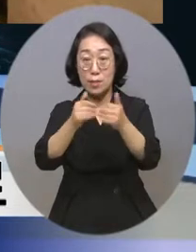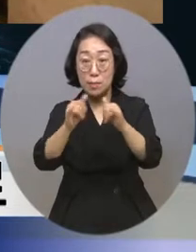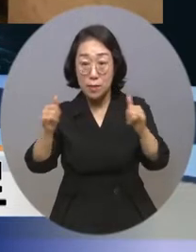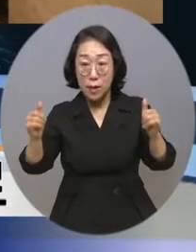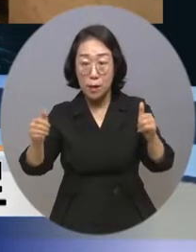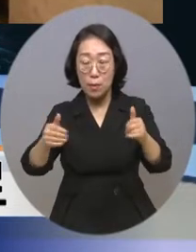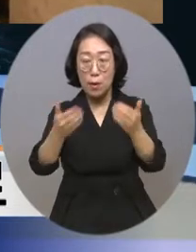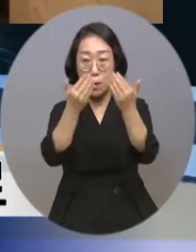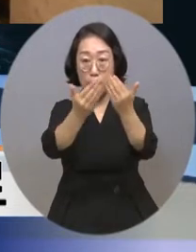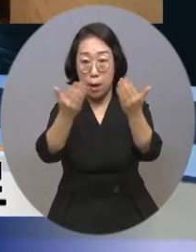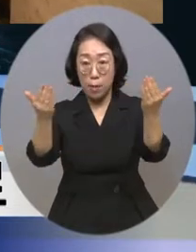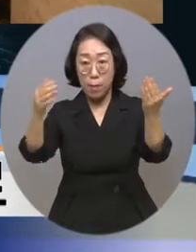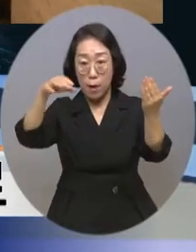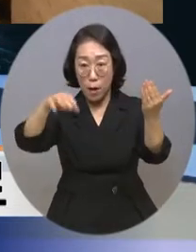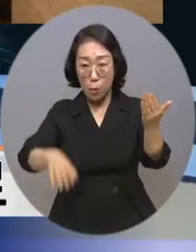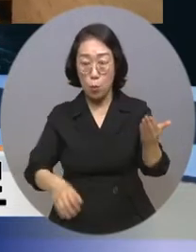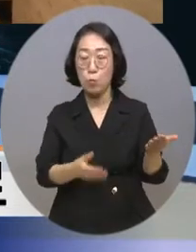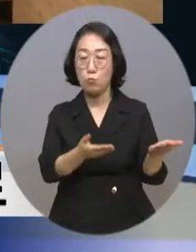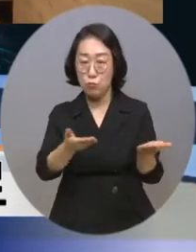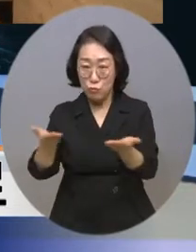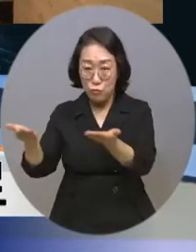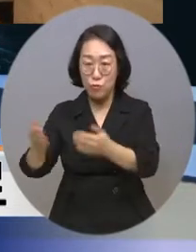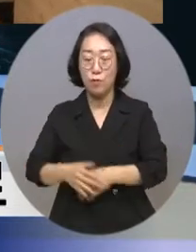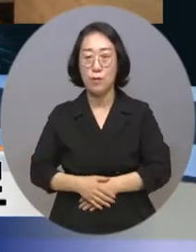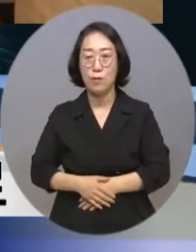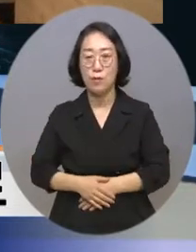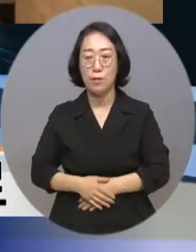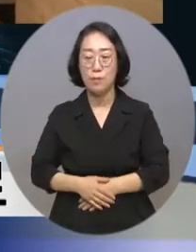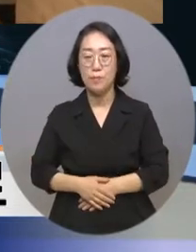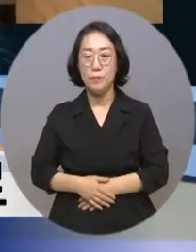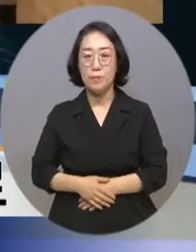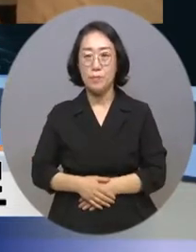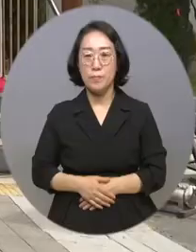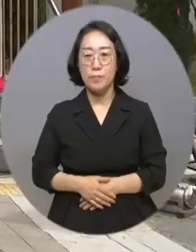제공하기 위해 만들어졌는데요. 장유진 기자가 보도합니다.